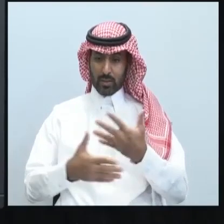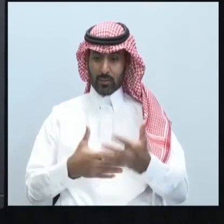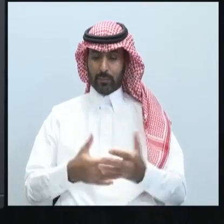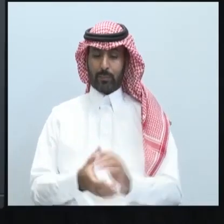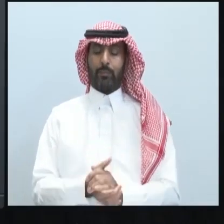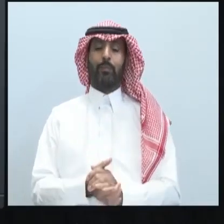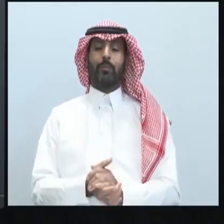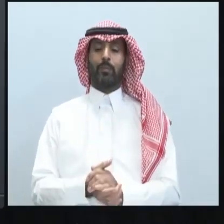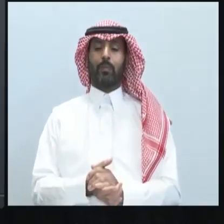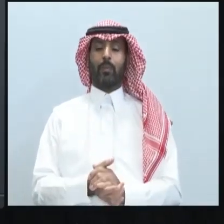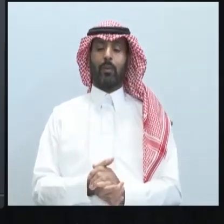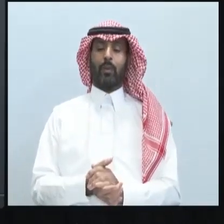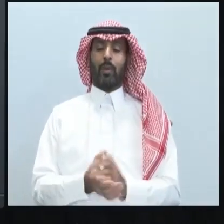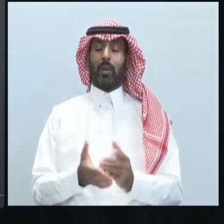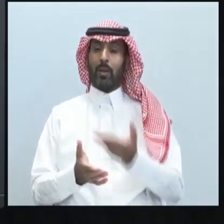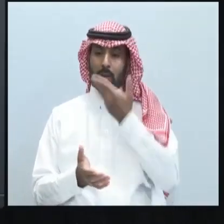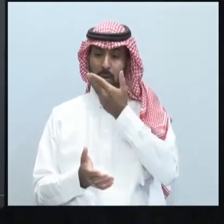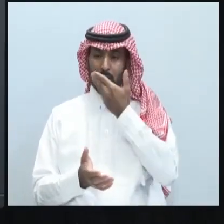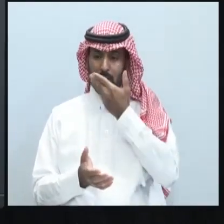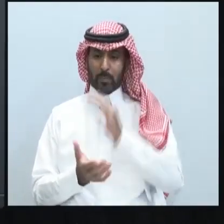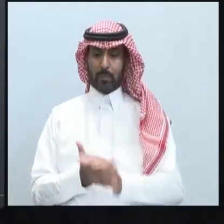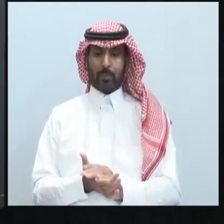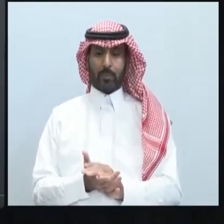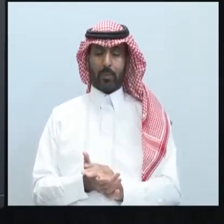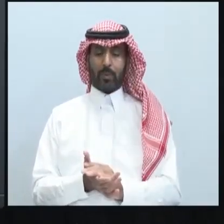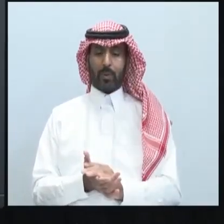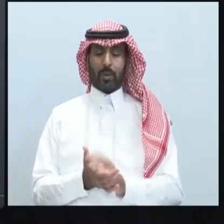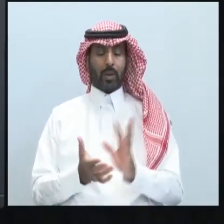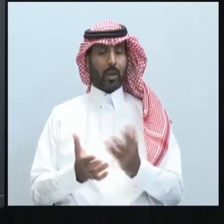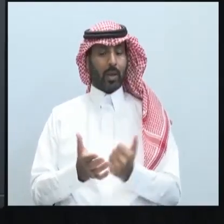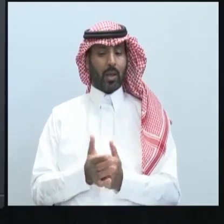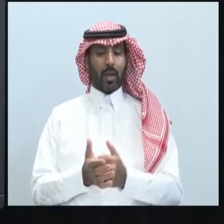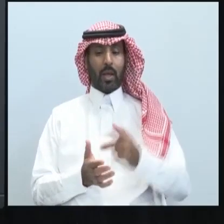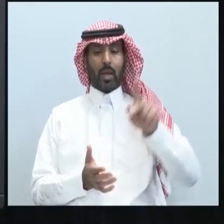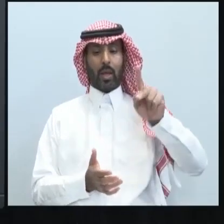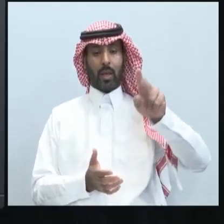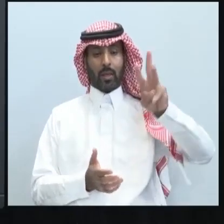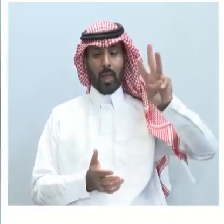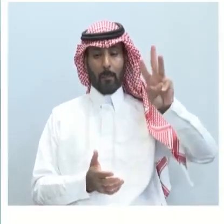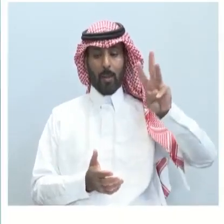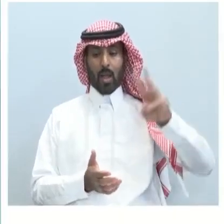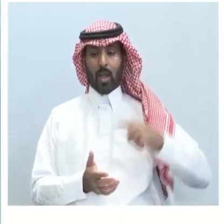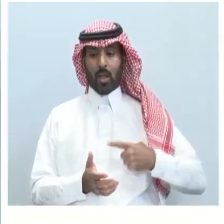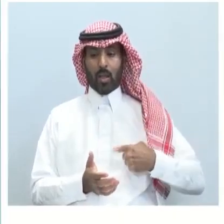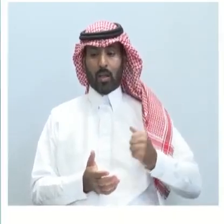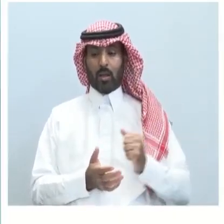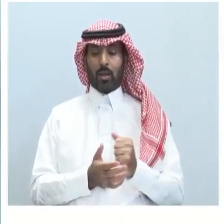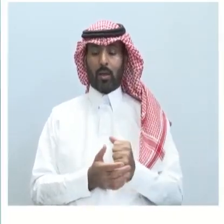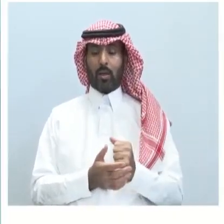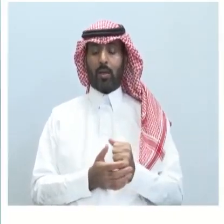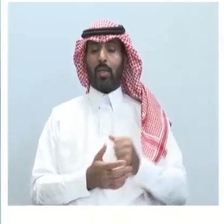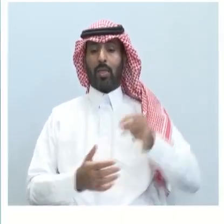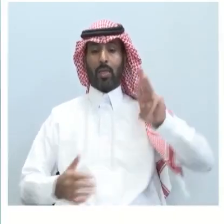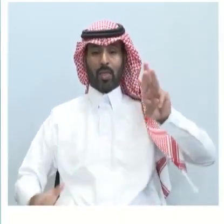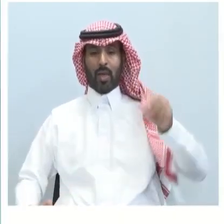ثابت التاين للماء ثابت التاين للماء رمزه kw حنا عارفين انه اخذنا